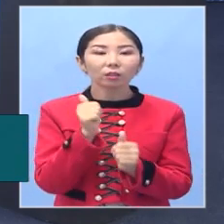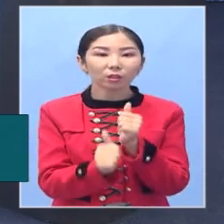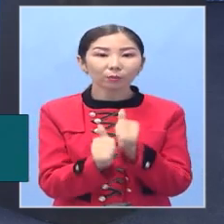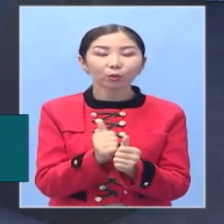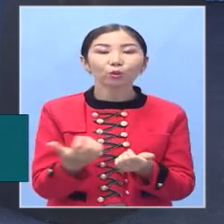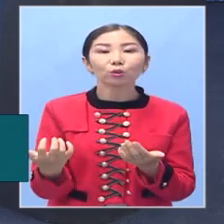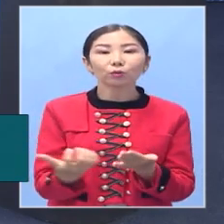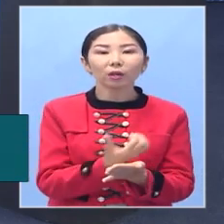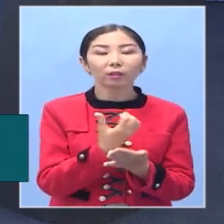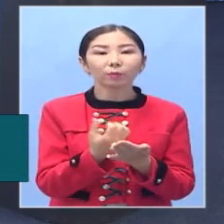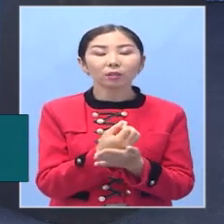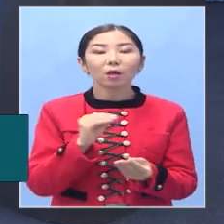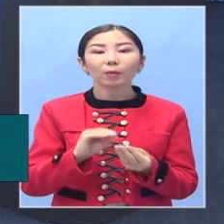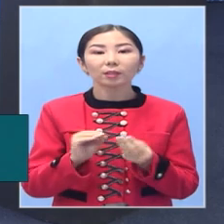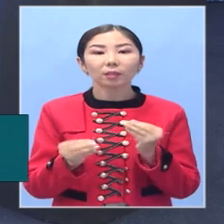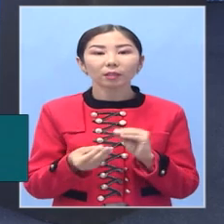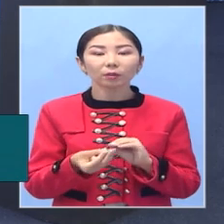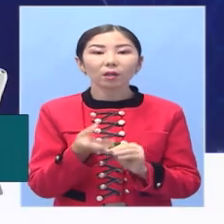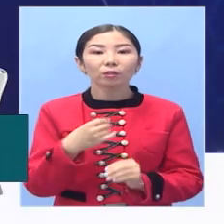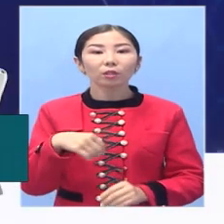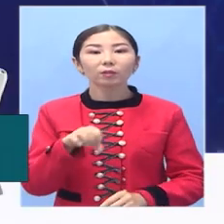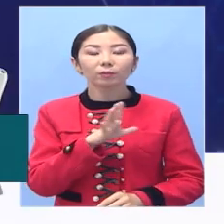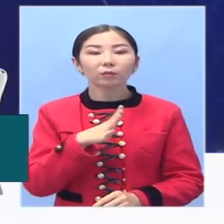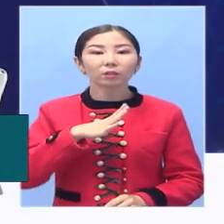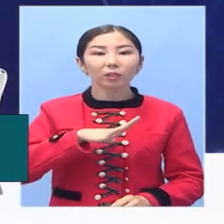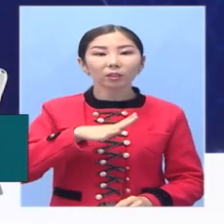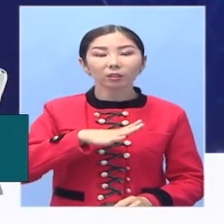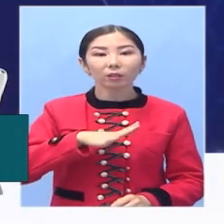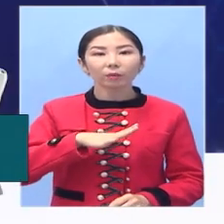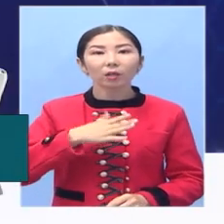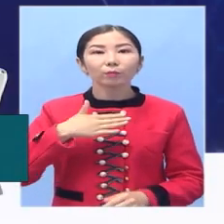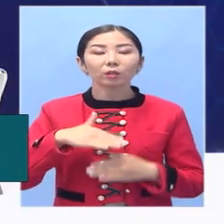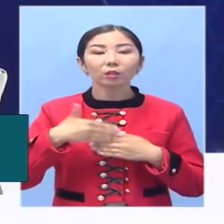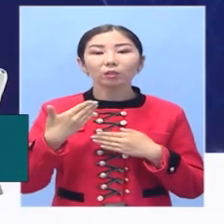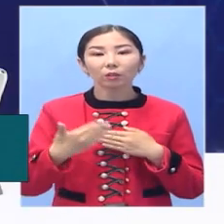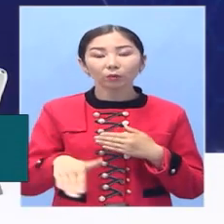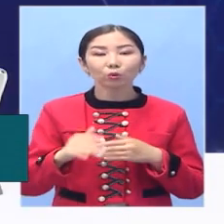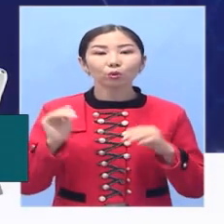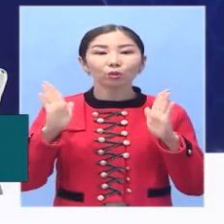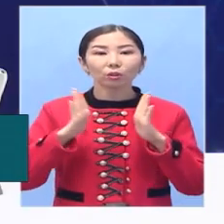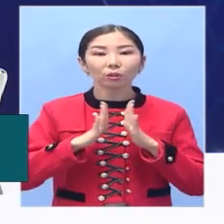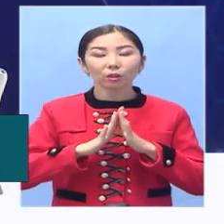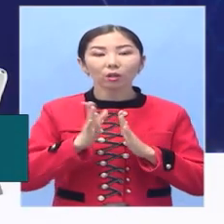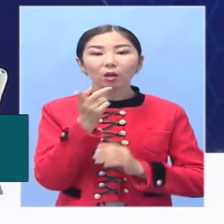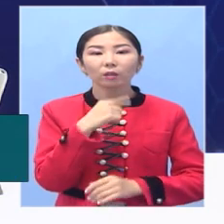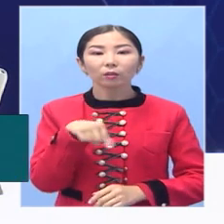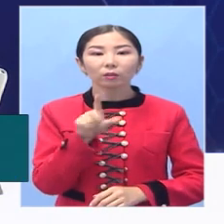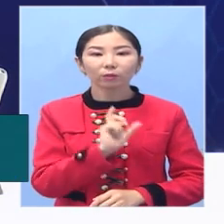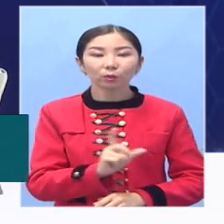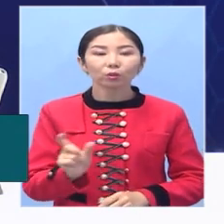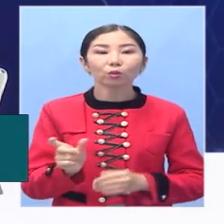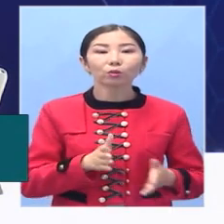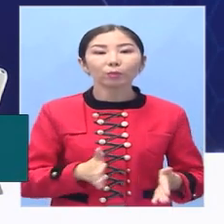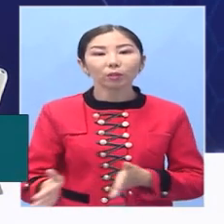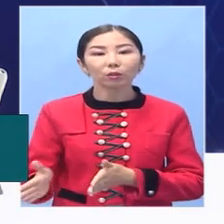енді көбіне белгілі мәселе бұл. Жаңағыдай неге кешеуілдеп салады, енді тұрғындардың да кейде жол аяғы